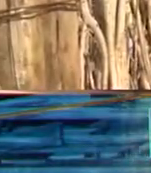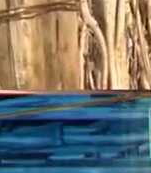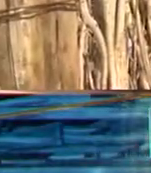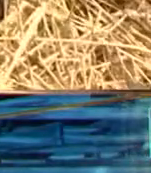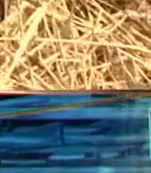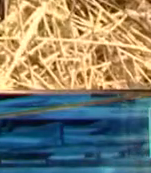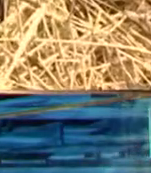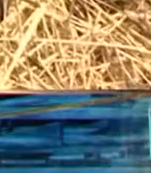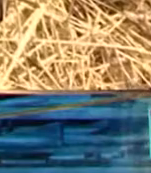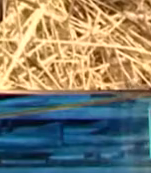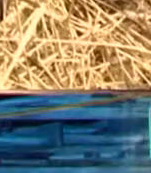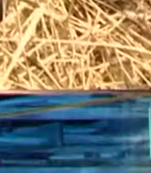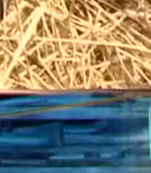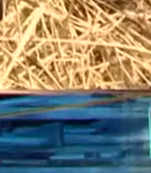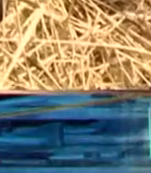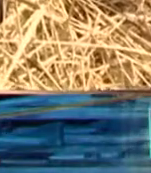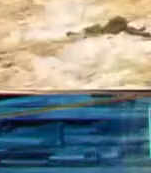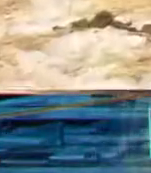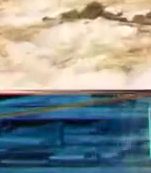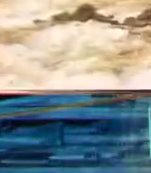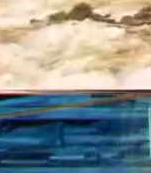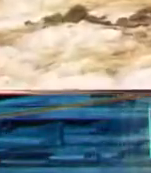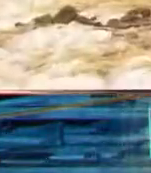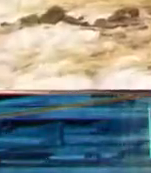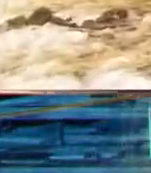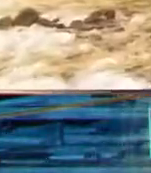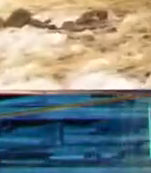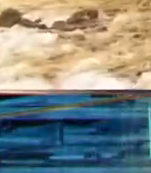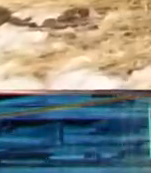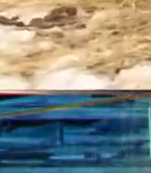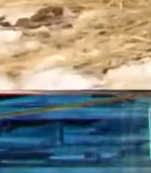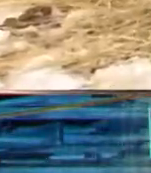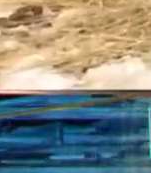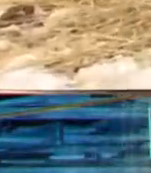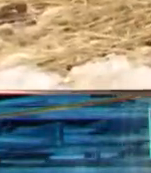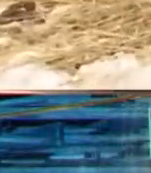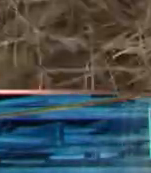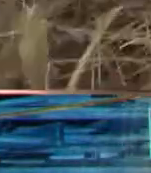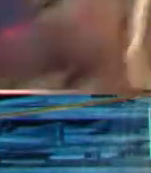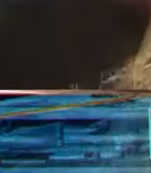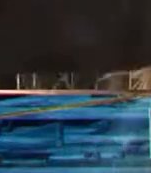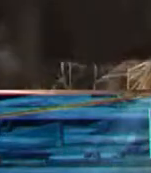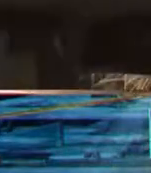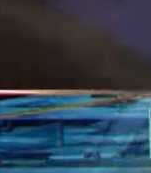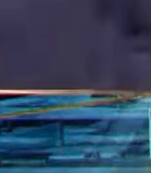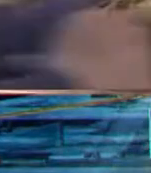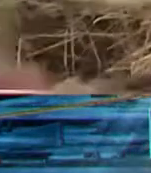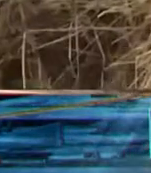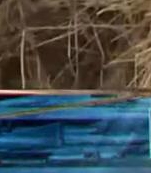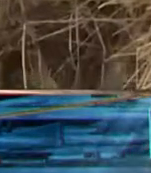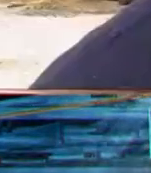Көктем қырастында жетісулық шаруалар мал төлдету науқанына қызу дайындық үстінде. Қора қопсы жылы жем шөп